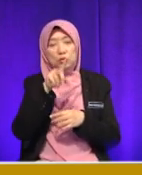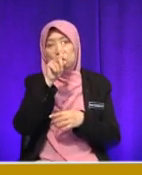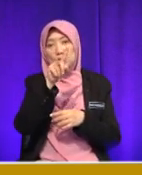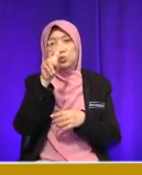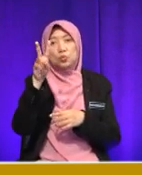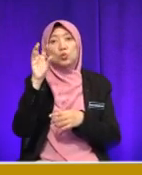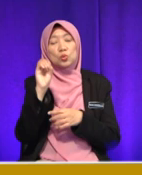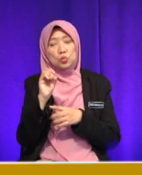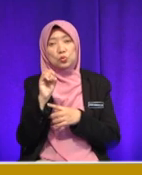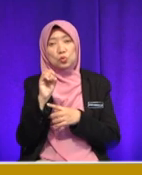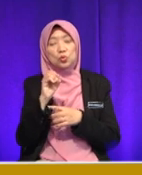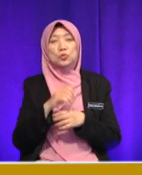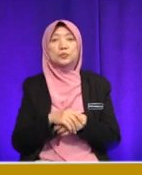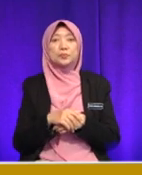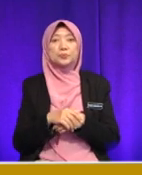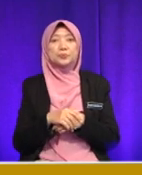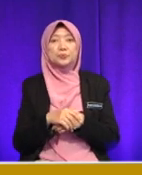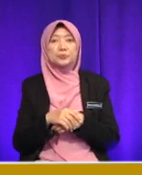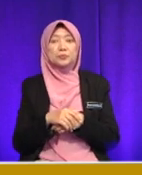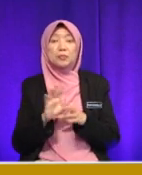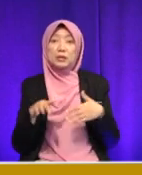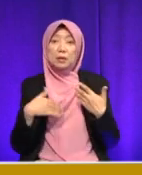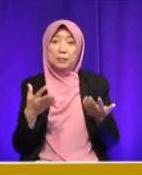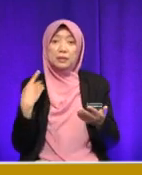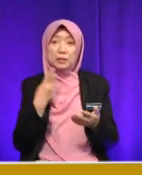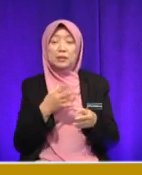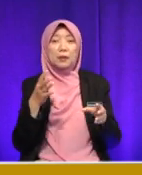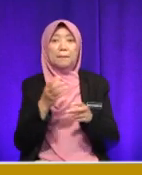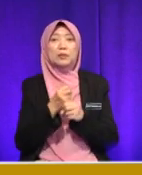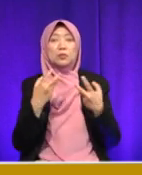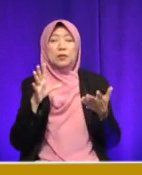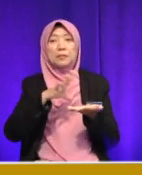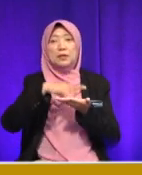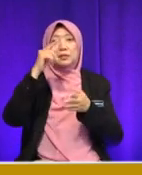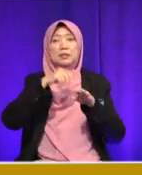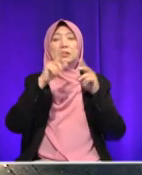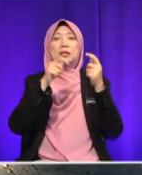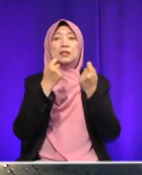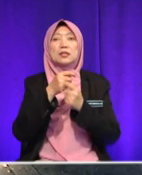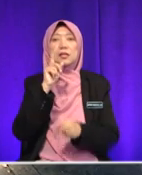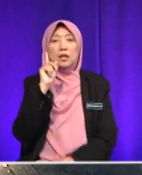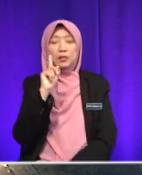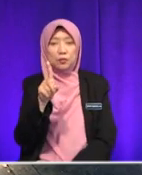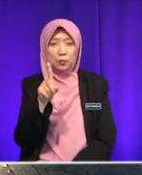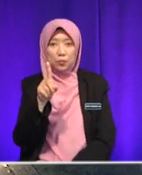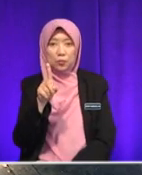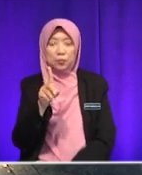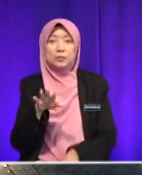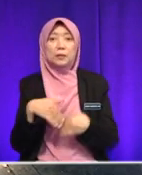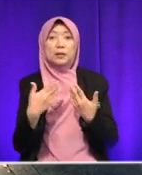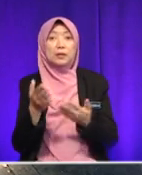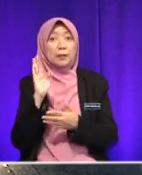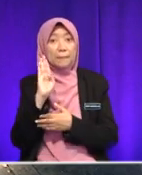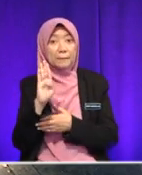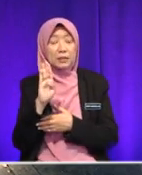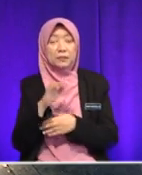120 darjah. Bagaimana kita dapat? Anda dah belajar di tingkatan 1. Wah, baik. Bagaimana dengan soalan B, cikgu? Kita nak simak soalan B